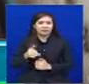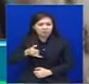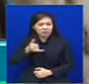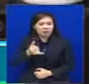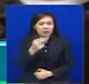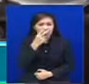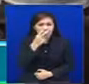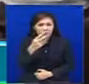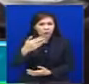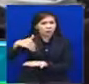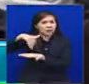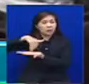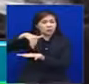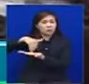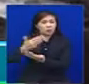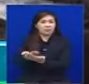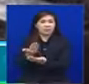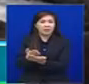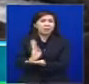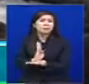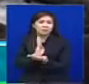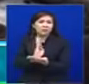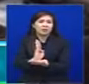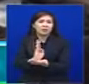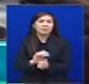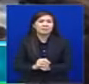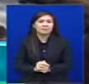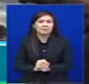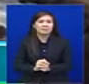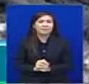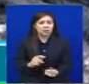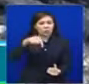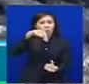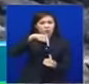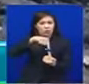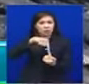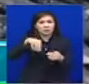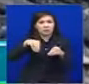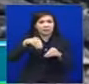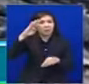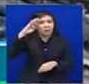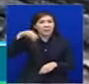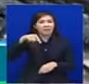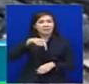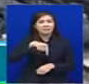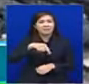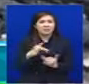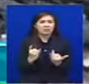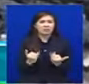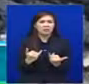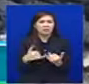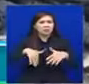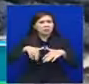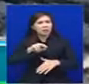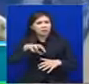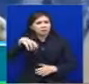นี้ตั้งศูนย์รับบริจาคนะครับซึ่งศูนย์รับบริจาคตัวนี้ก็คืออยู่ณจุดที่เกิดเหตุไฟเพลิงไหม้เมื่อคืนเนี่ยครับตอนนี้ก็มีทั้งภาคเอกชน